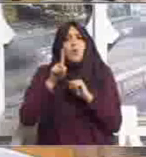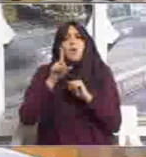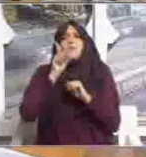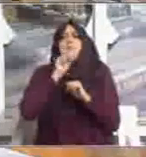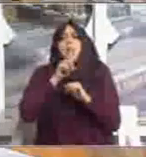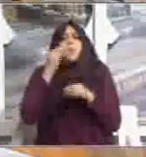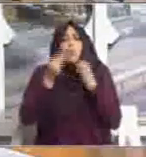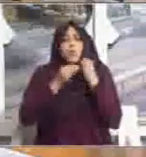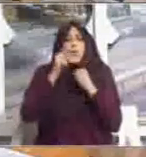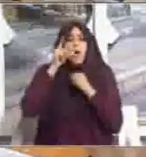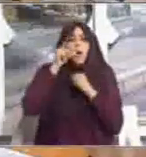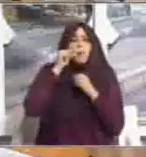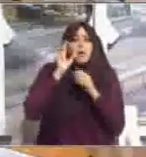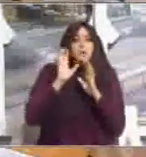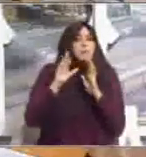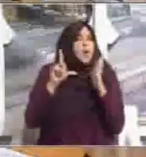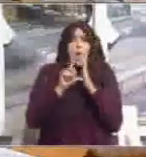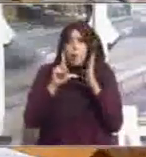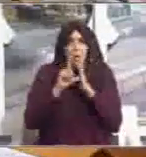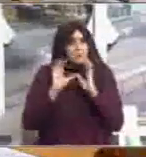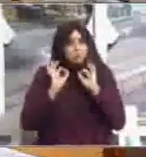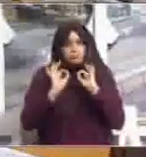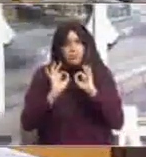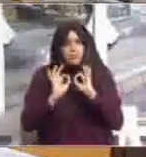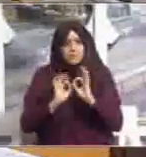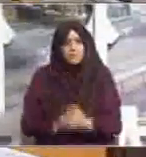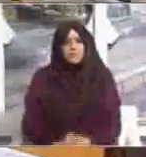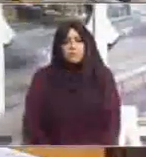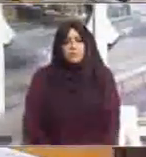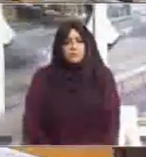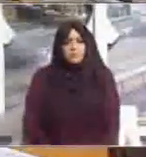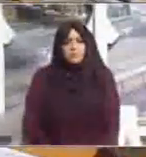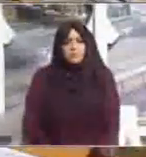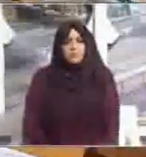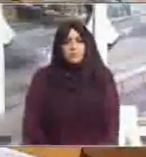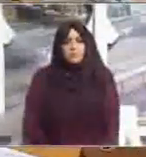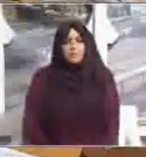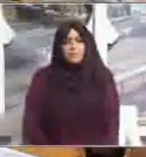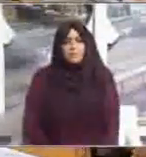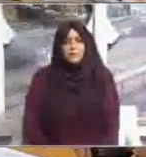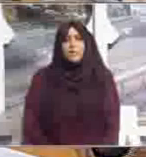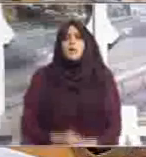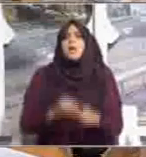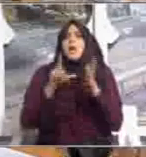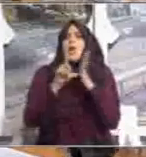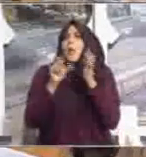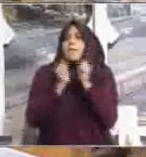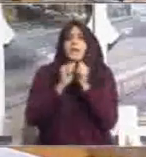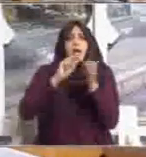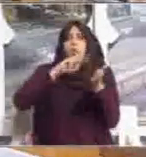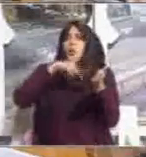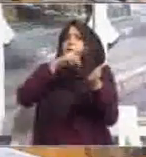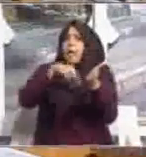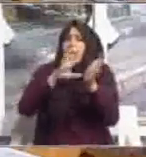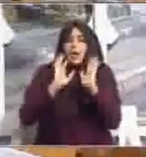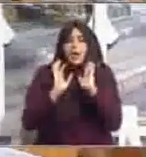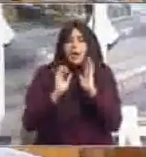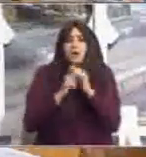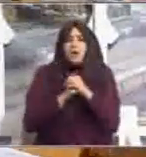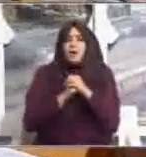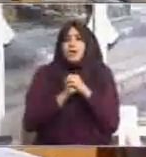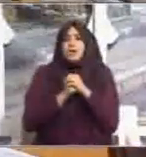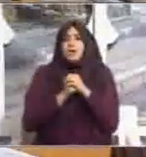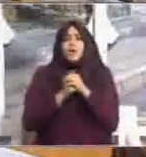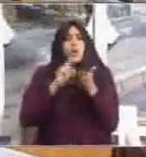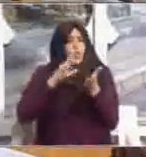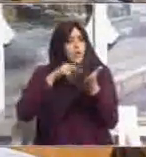للجميع. والمسألة مسألة قانونية بمعنى أنه القضية تحل مع الموثق، مع الموثق، الموثق عنده هذا